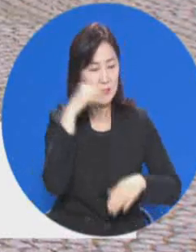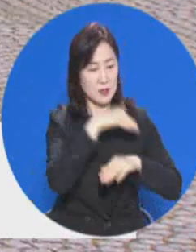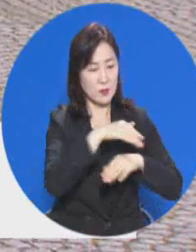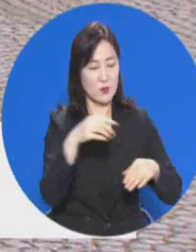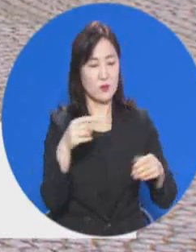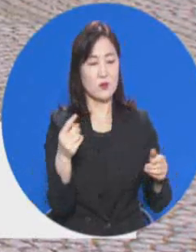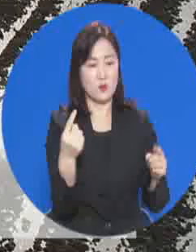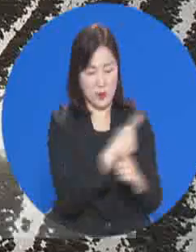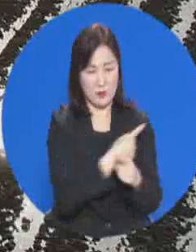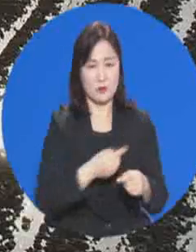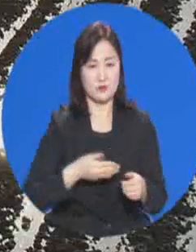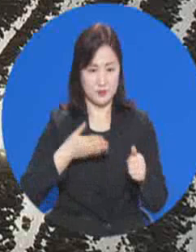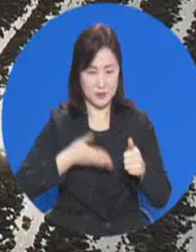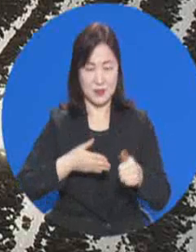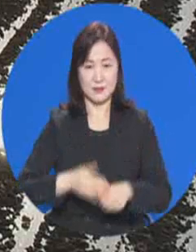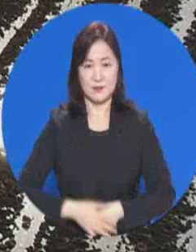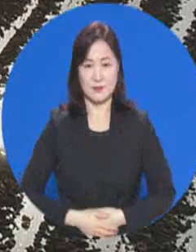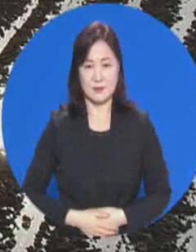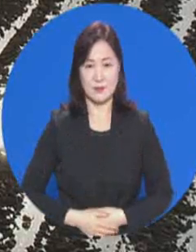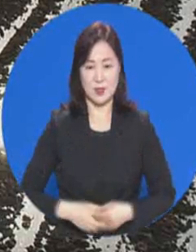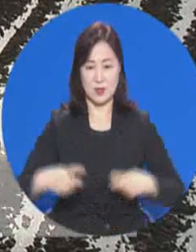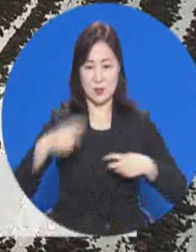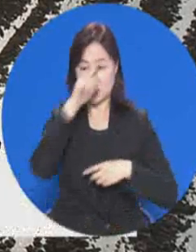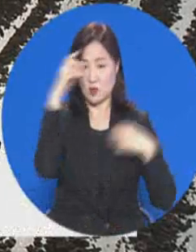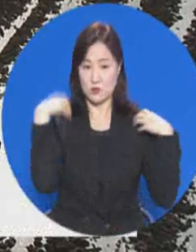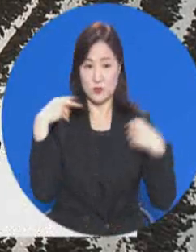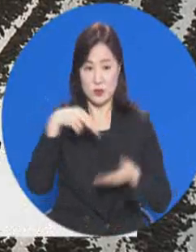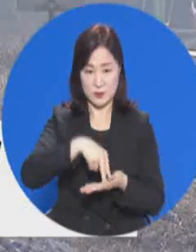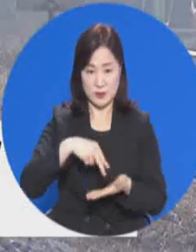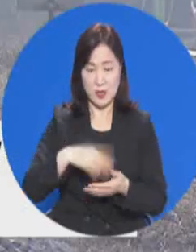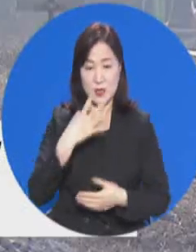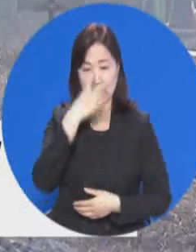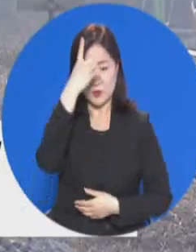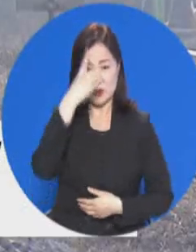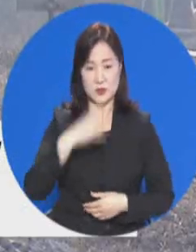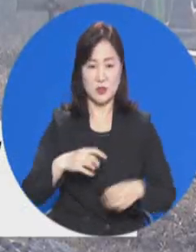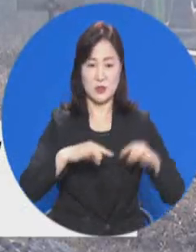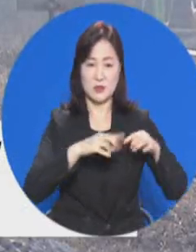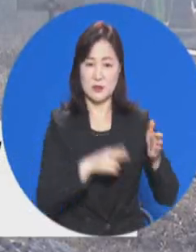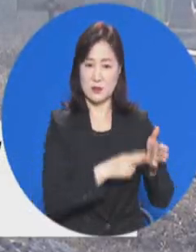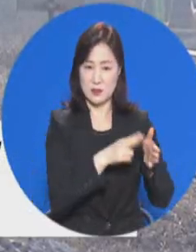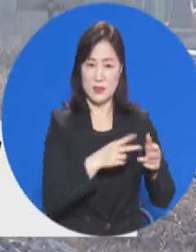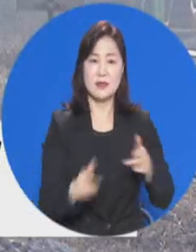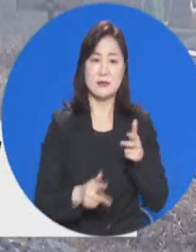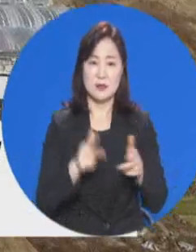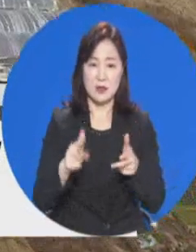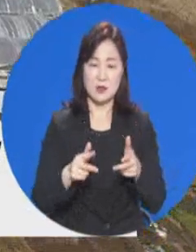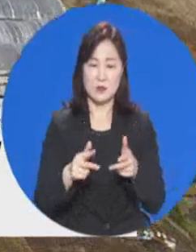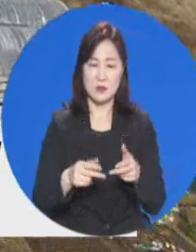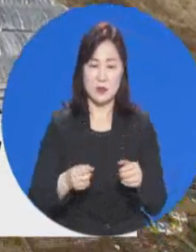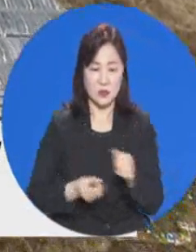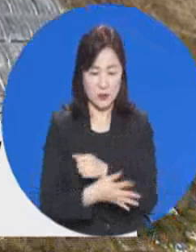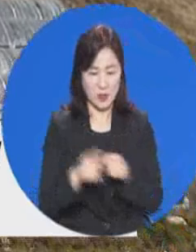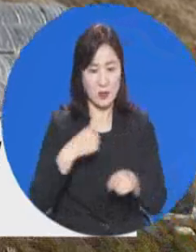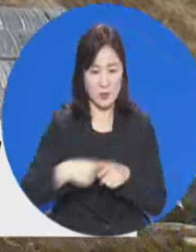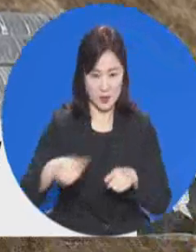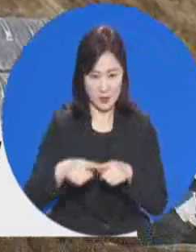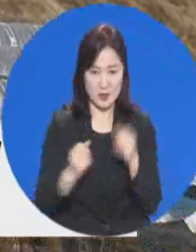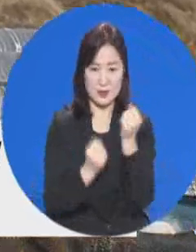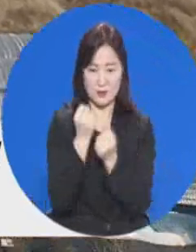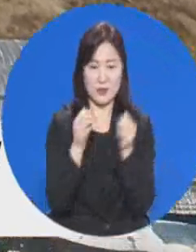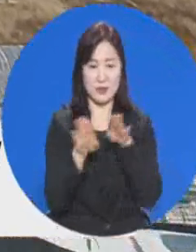하라는 것이고 국토부는 철도 시설 공동 과 함께 순천 해서 경전선 전철화 사업 전략 환경영향평가 주민설명회 를